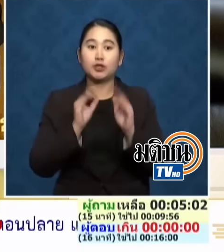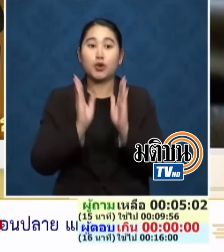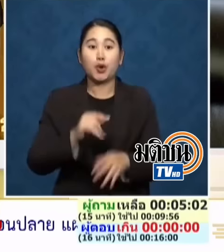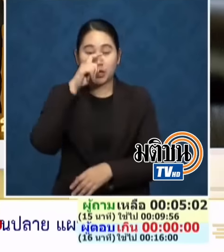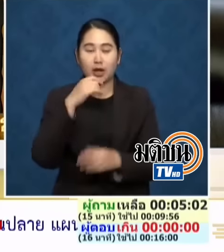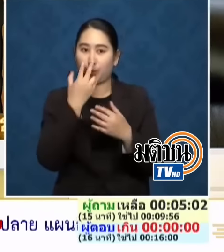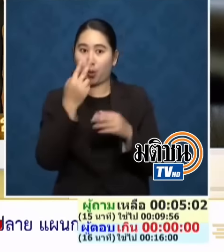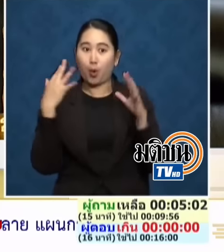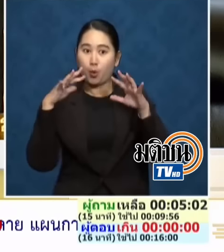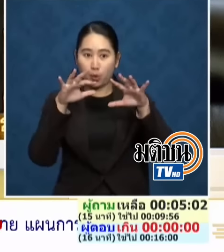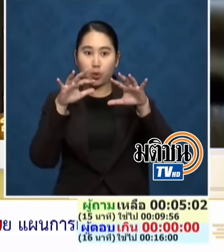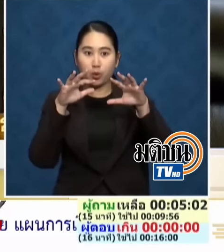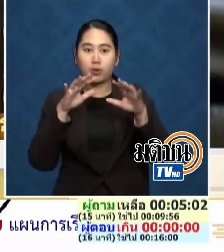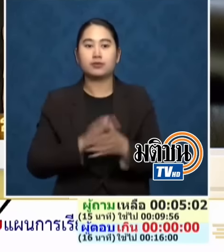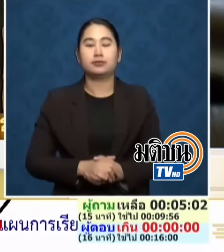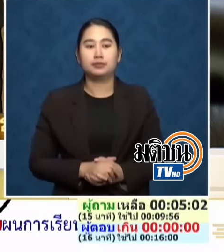ไทยดทพันดิน